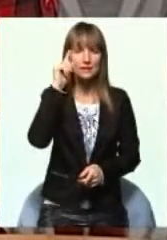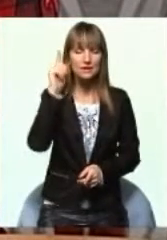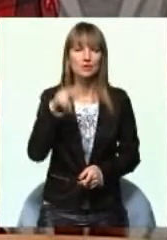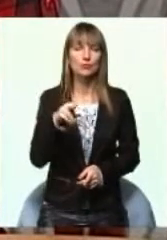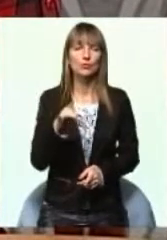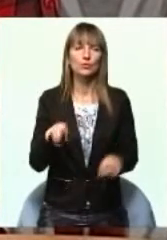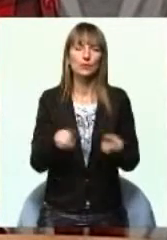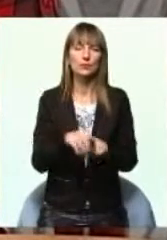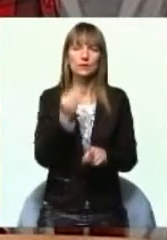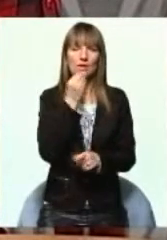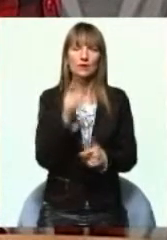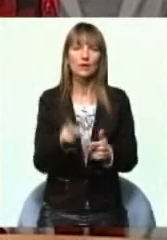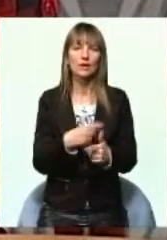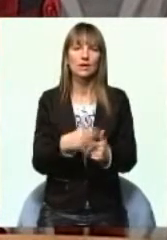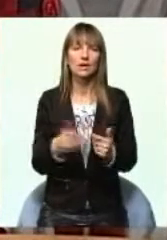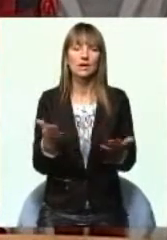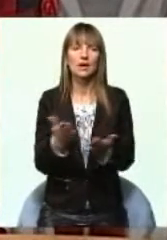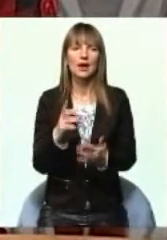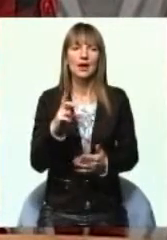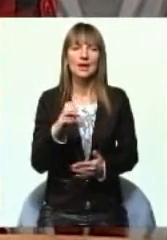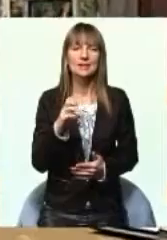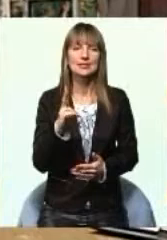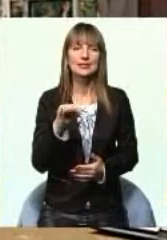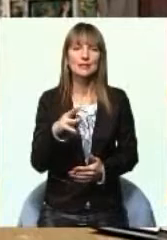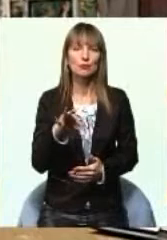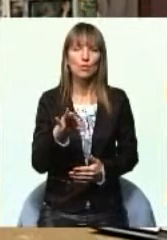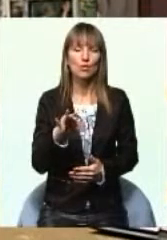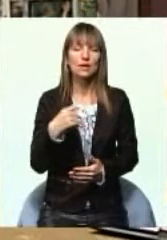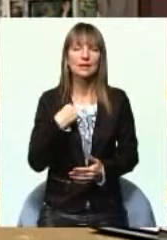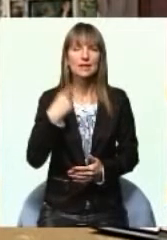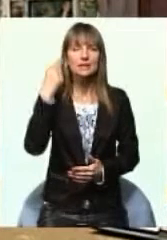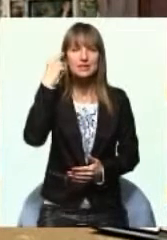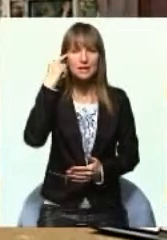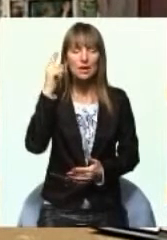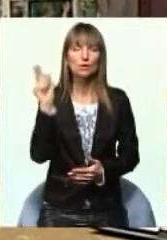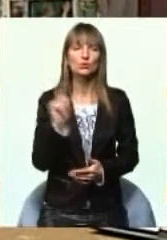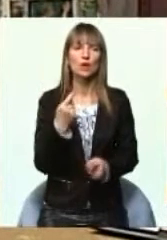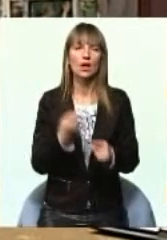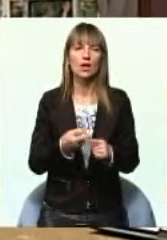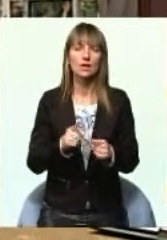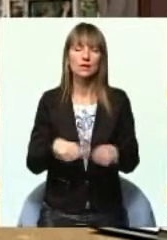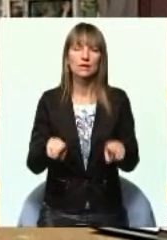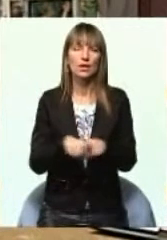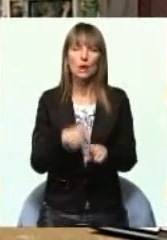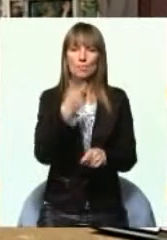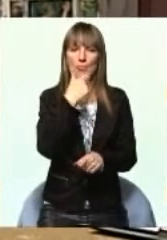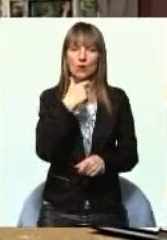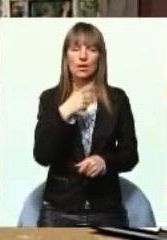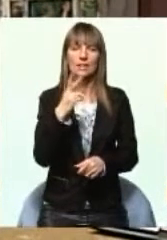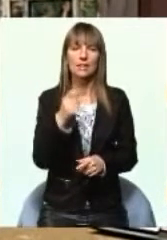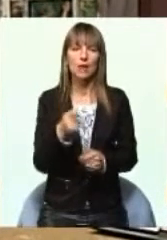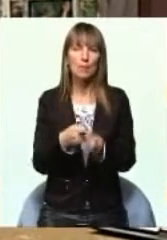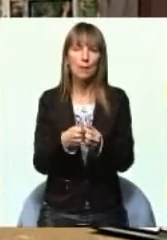таку страву, ну або не страву, як ескімо? Я знаю, що це таке мороженое на